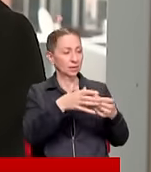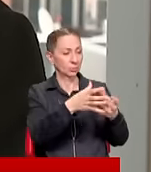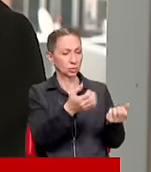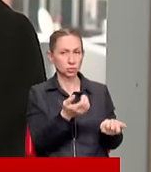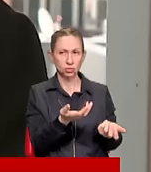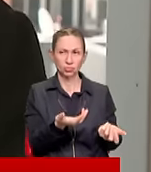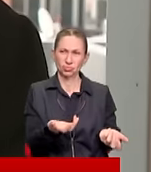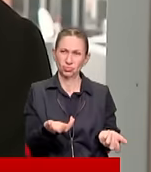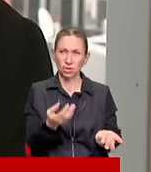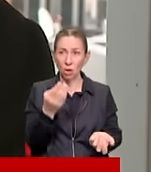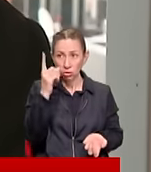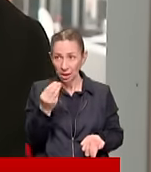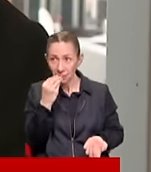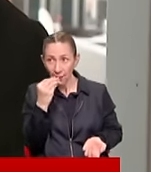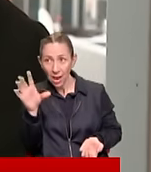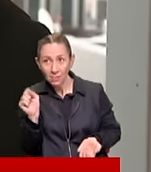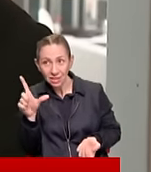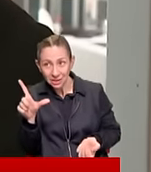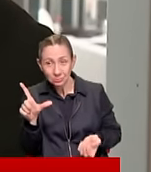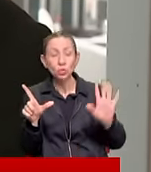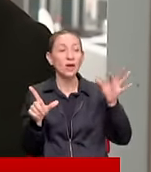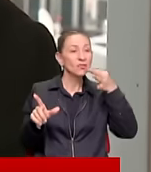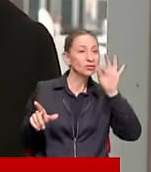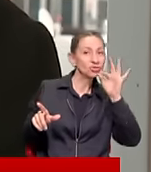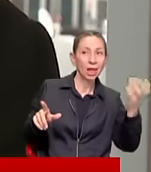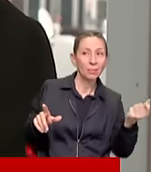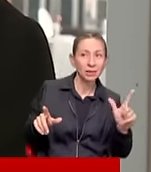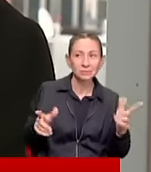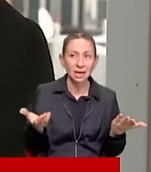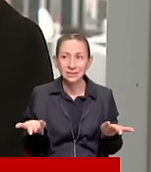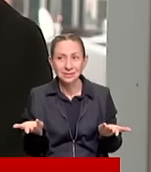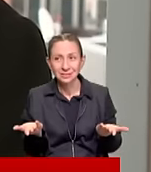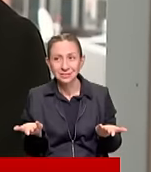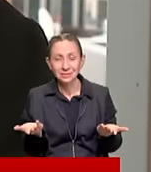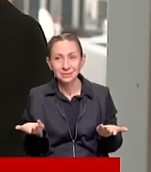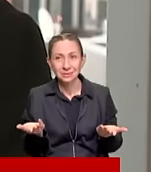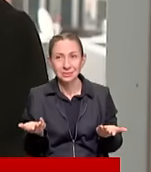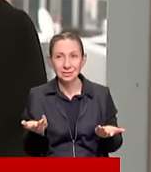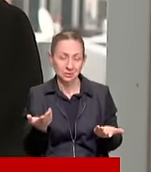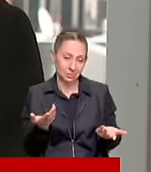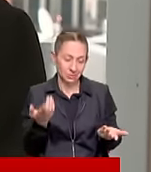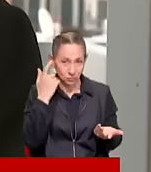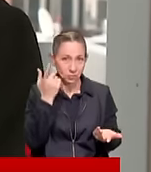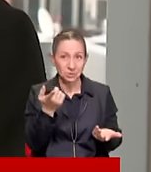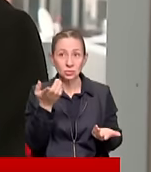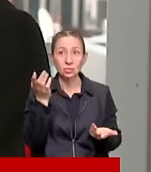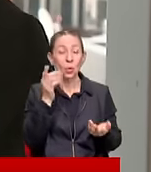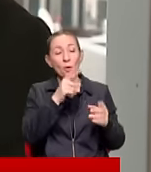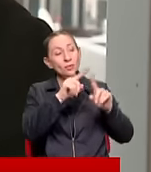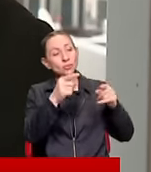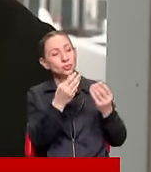alıyorsunuz. Yani ilk önce gıda temel ihtiyaçlarınızı almaz mısınız? Evet. Yani vitrindeki süs sonraki